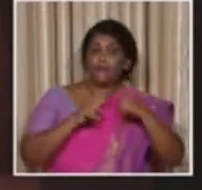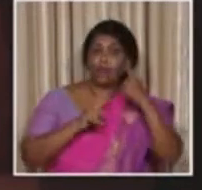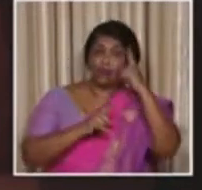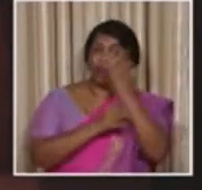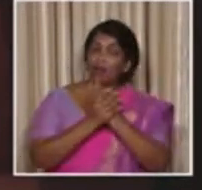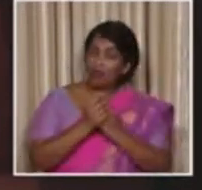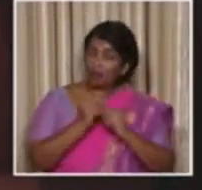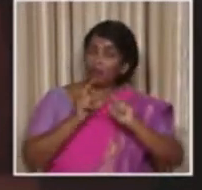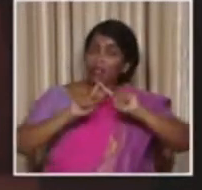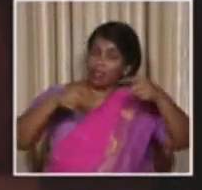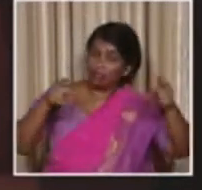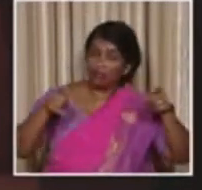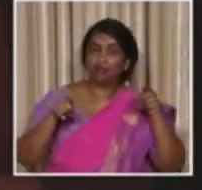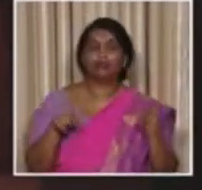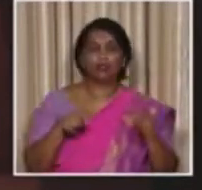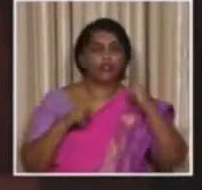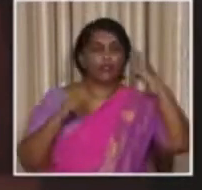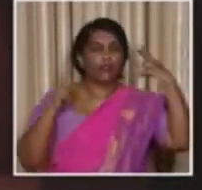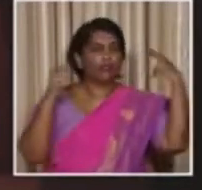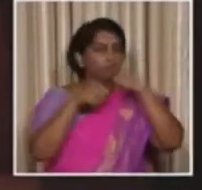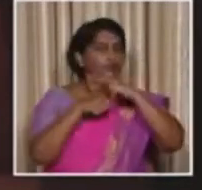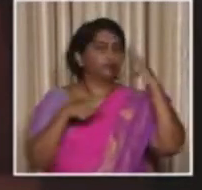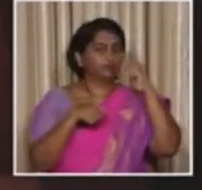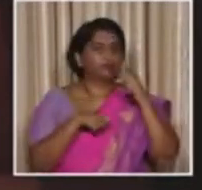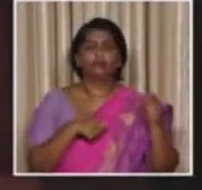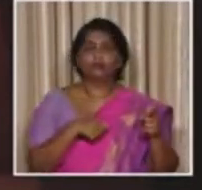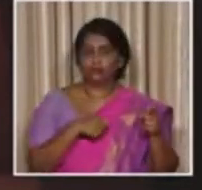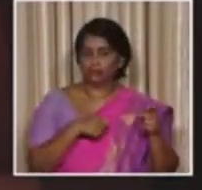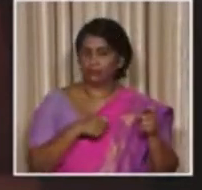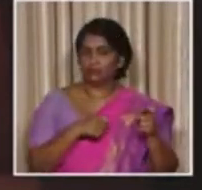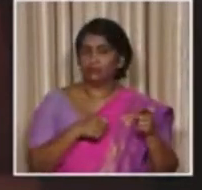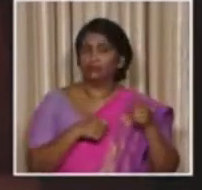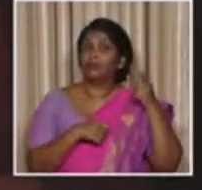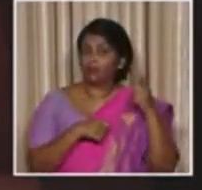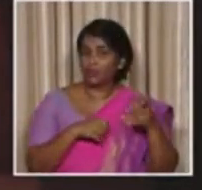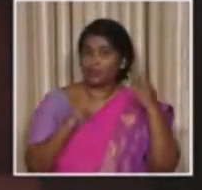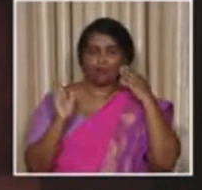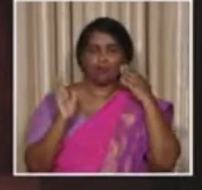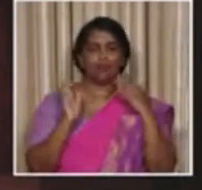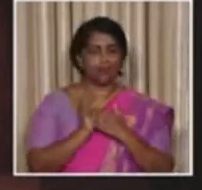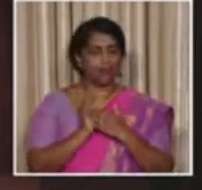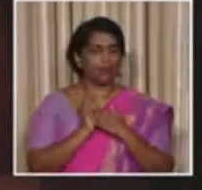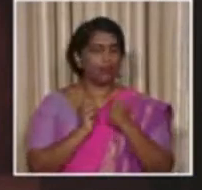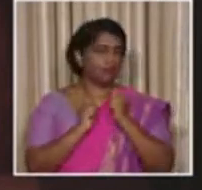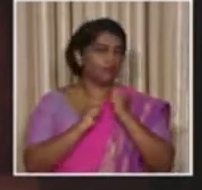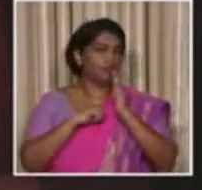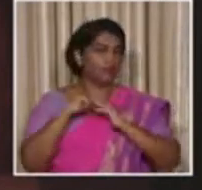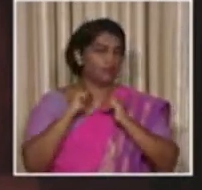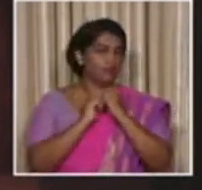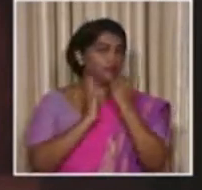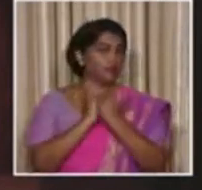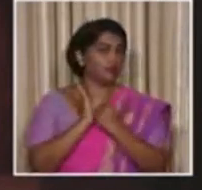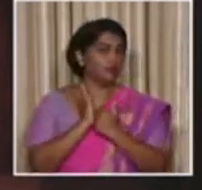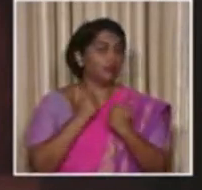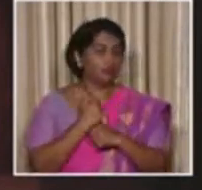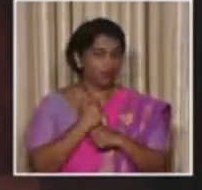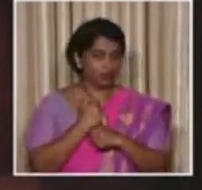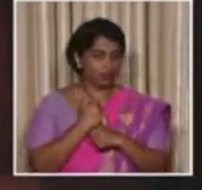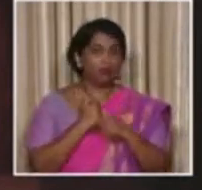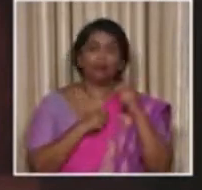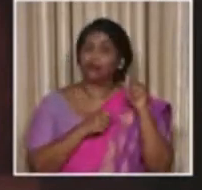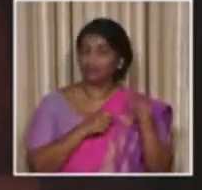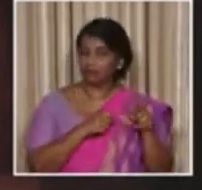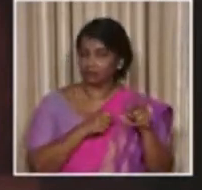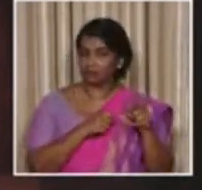agamika siddhasthana rasaka me viduli visandhi kirim sidu vela thibena me pilibandawa yam kisi weda piliwela sakas karanda